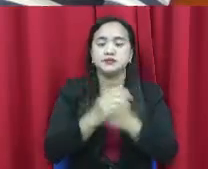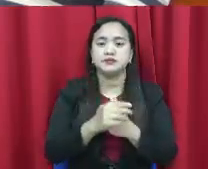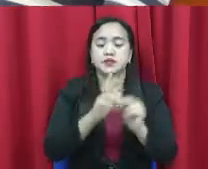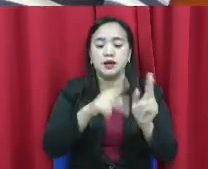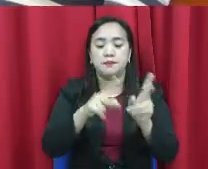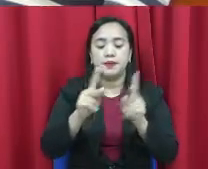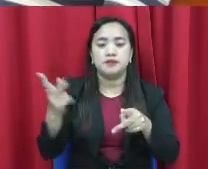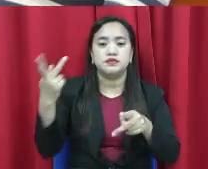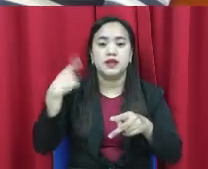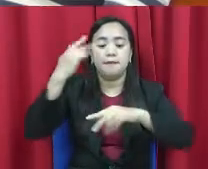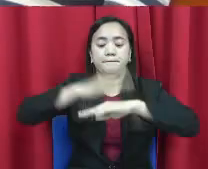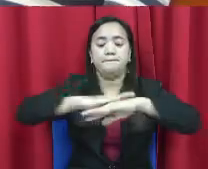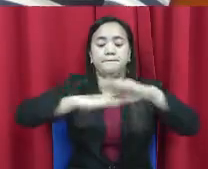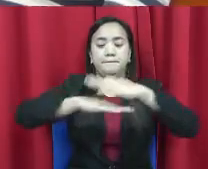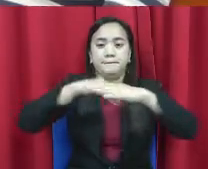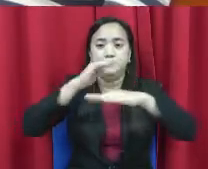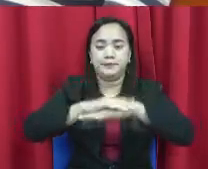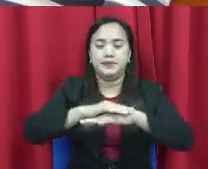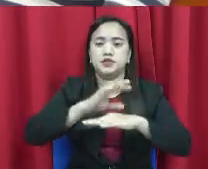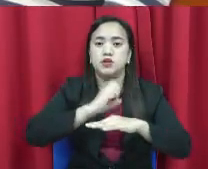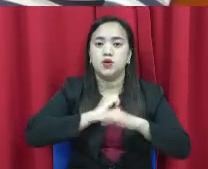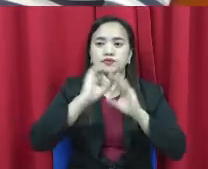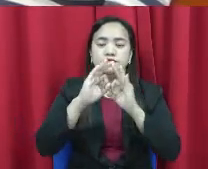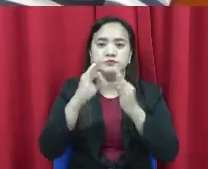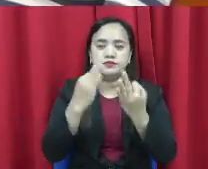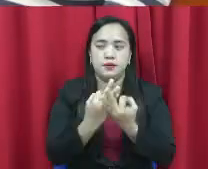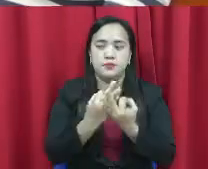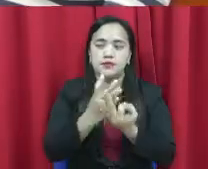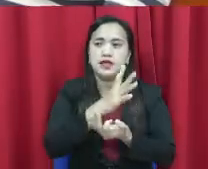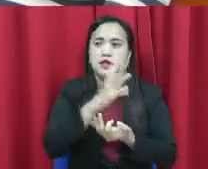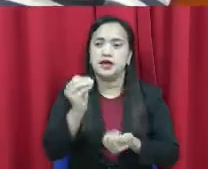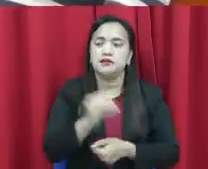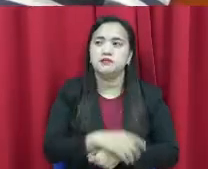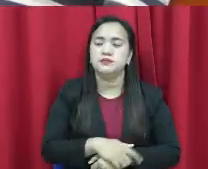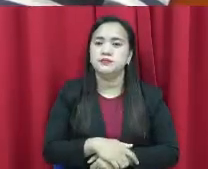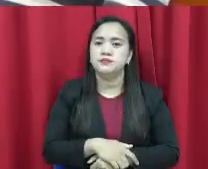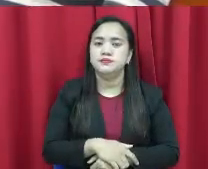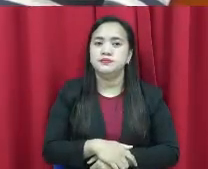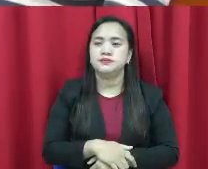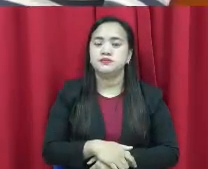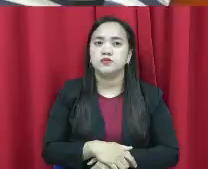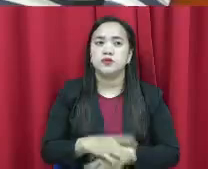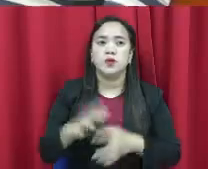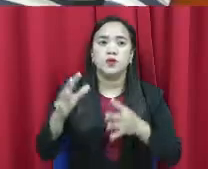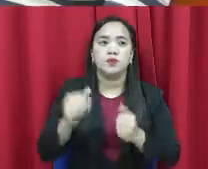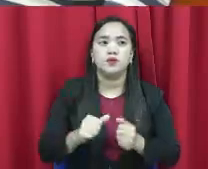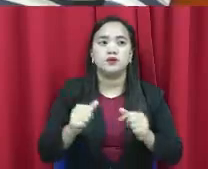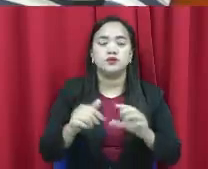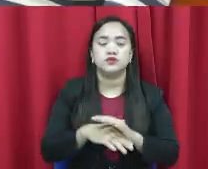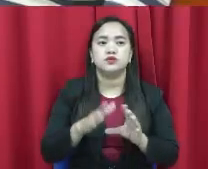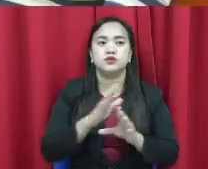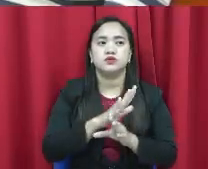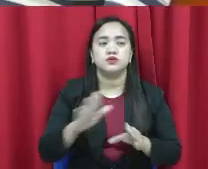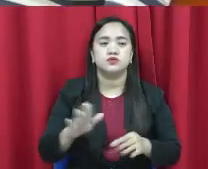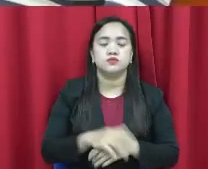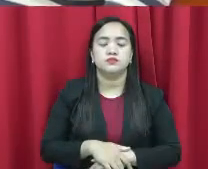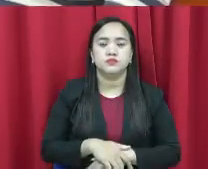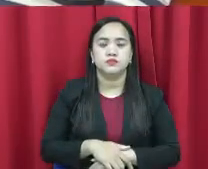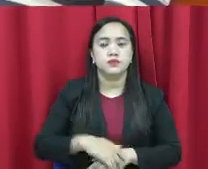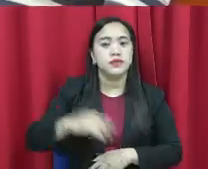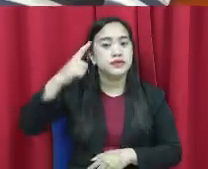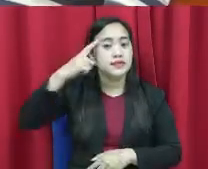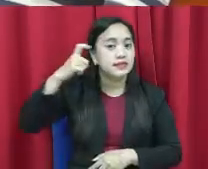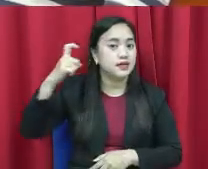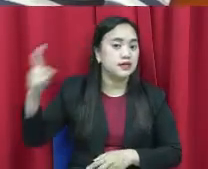mo Focus sa Panginoon at sa gusto m mang pangarap mo sa buhay kaya nga napakaganda po